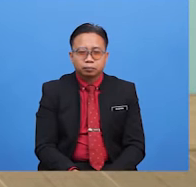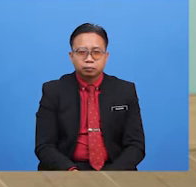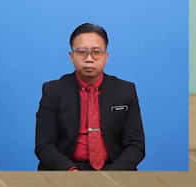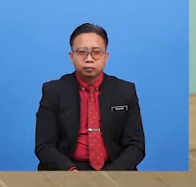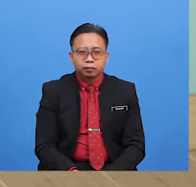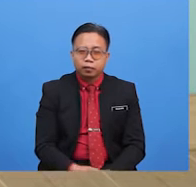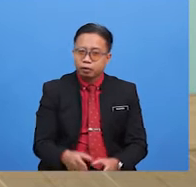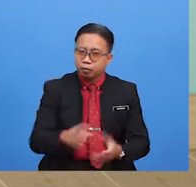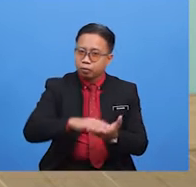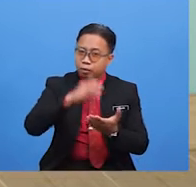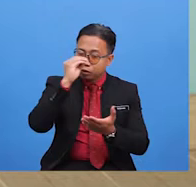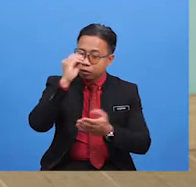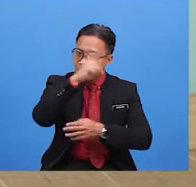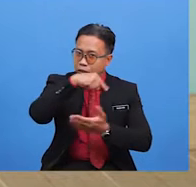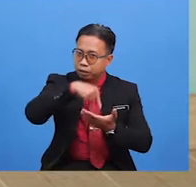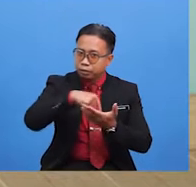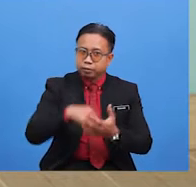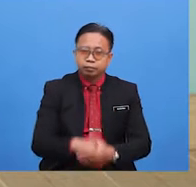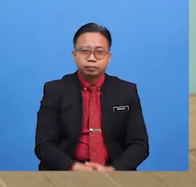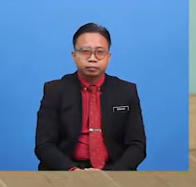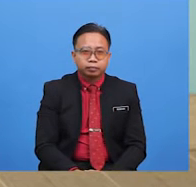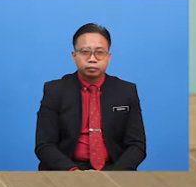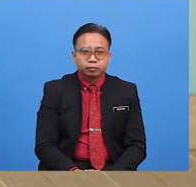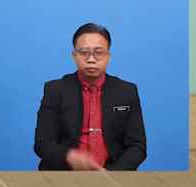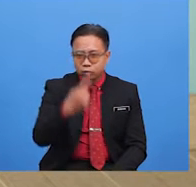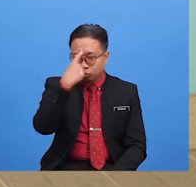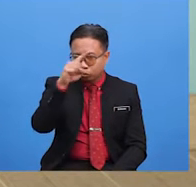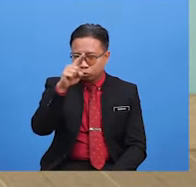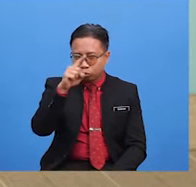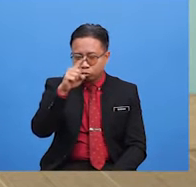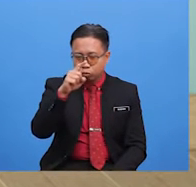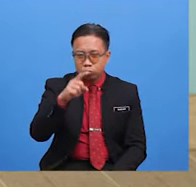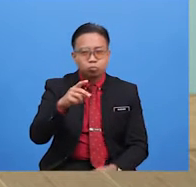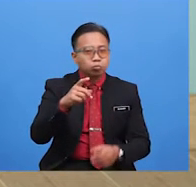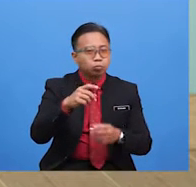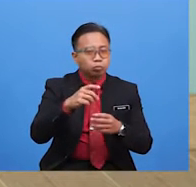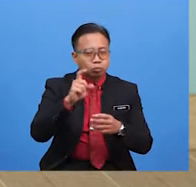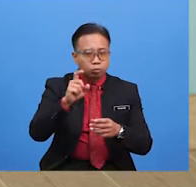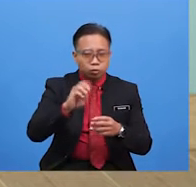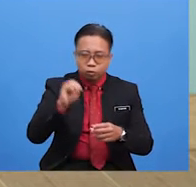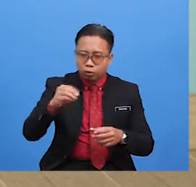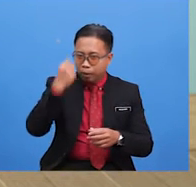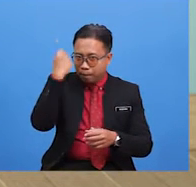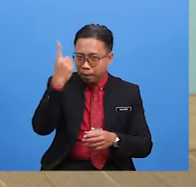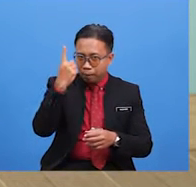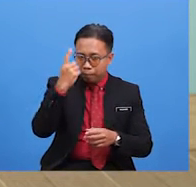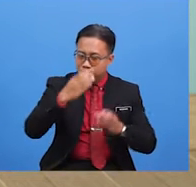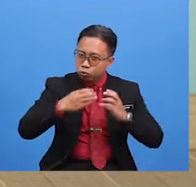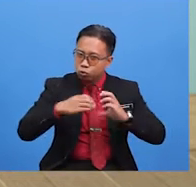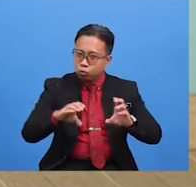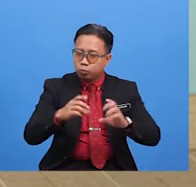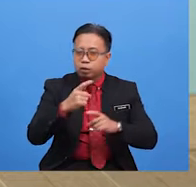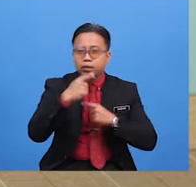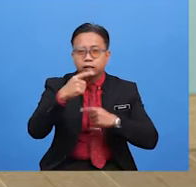Demikianlah kandungan pembelajaran kita pada hari ini. Untuk mengukuhkan pengetahuan murid-murid, kita cuba menjawab